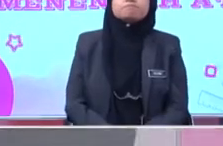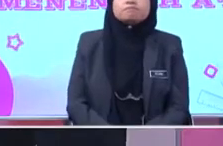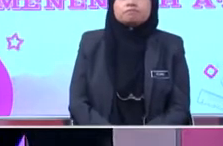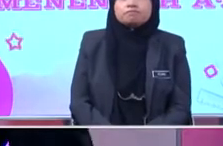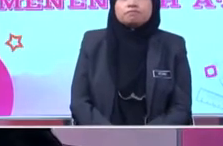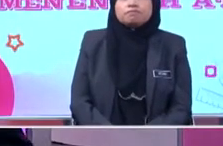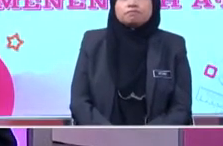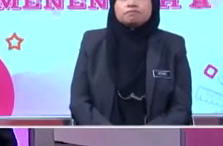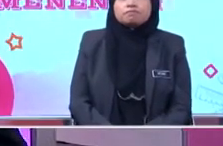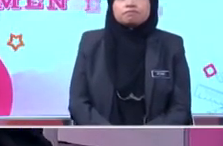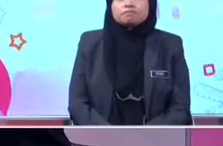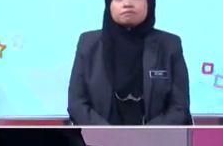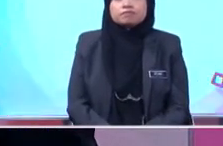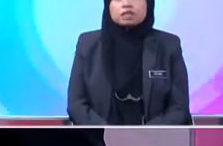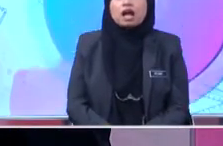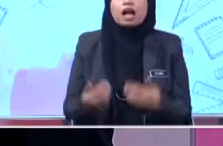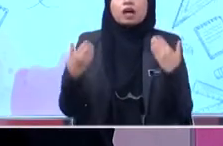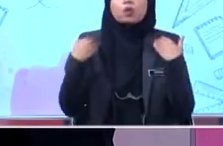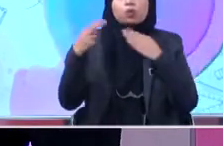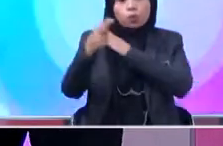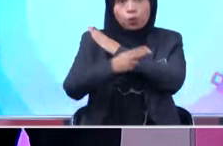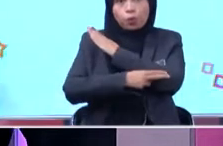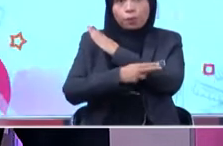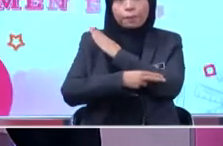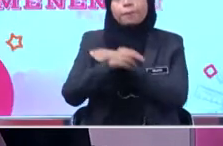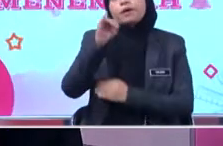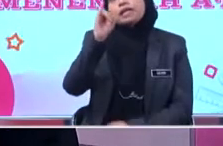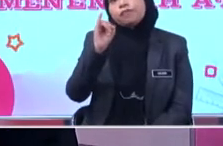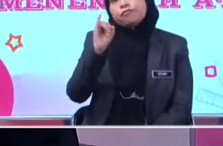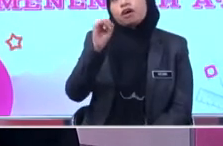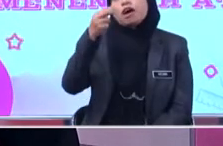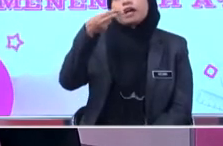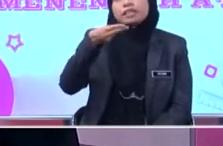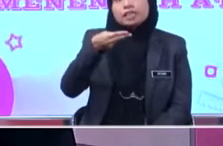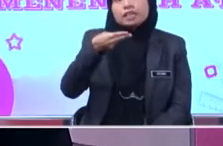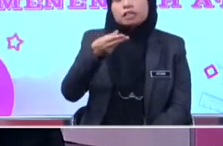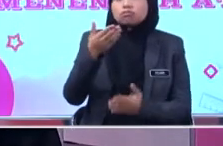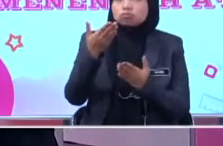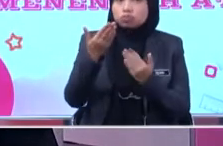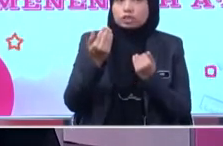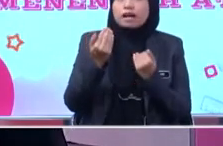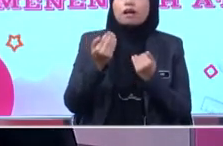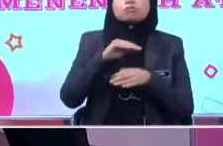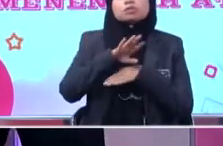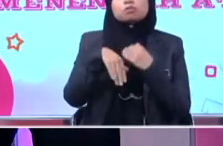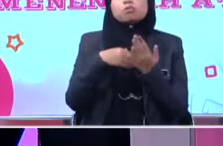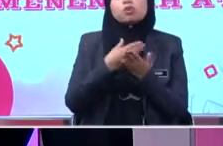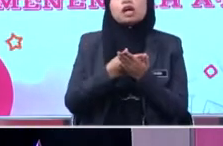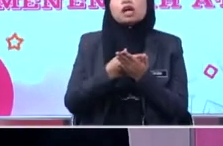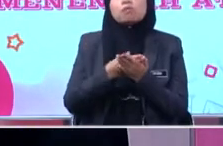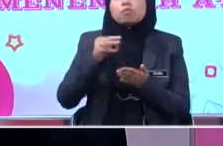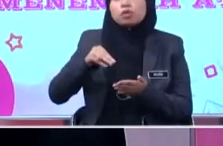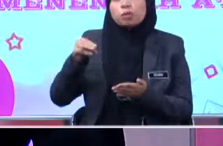di ini adalah hukum ikhfa Haqiqi gimana harap ada adik di rumah Ken ada anak murid di rumah